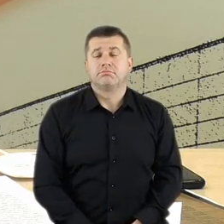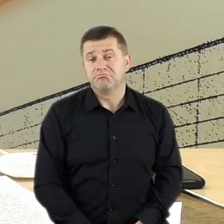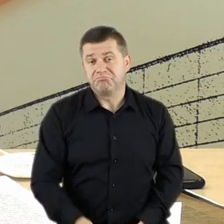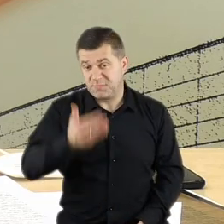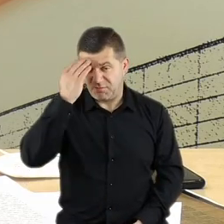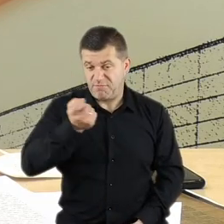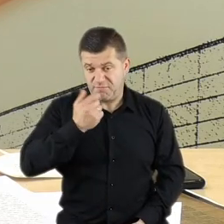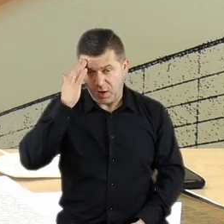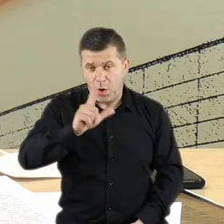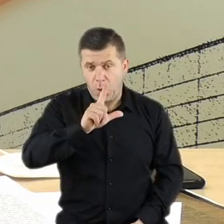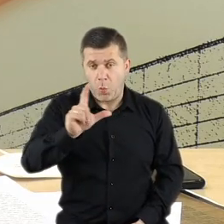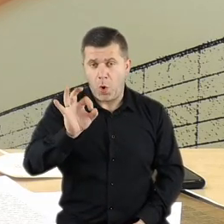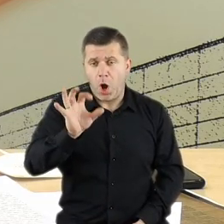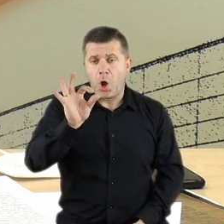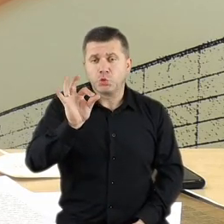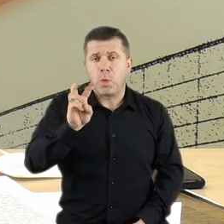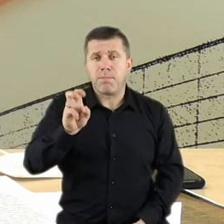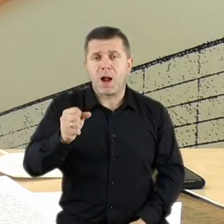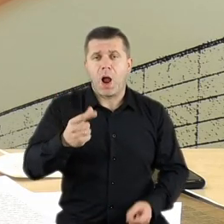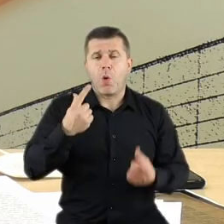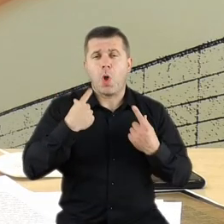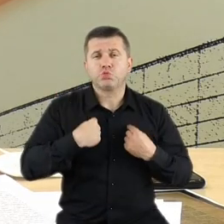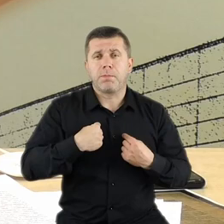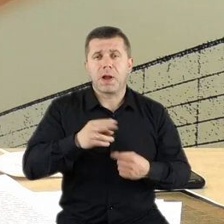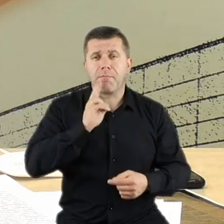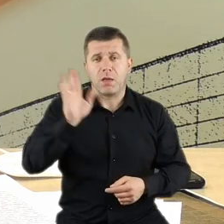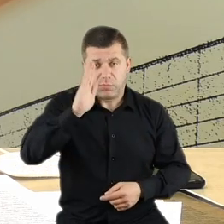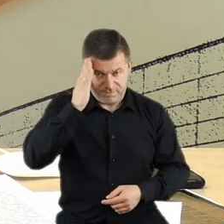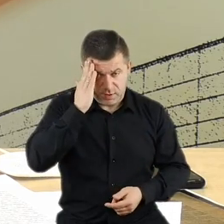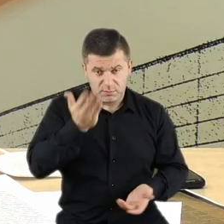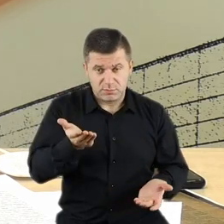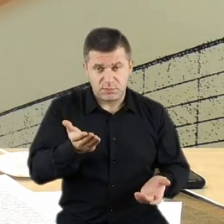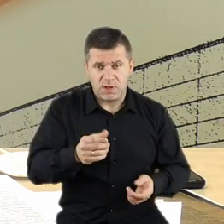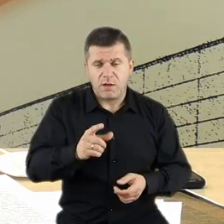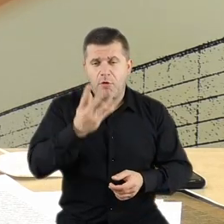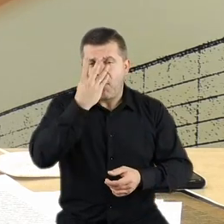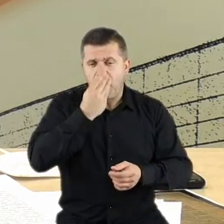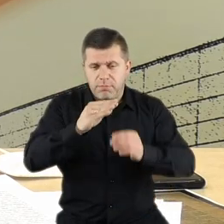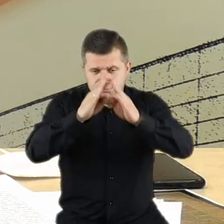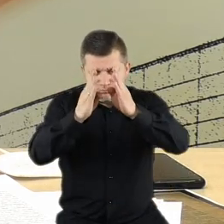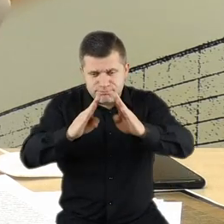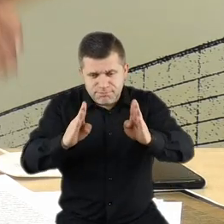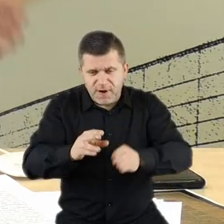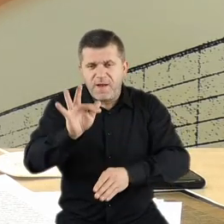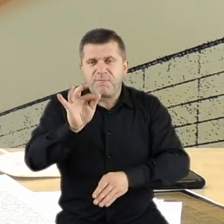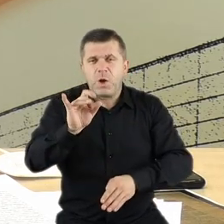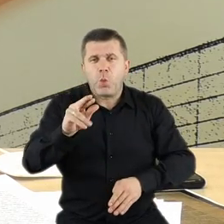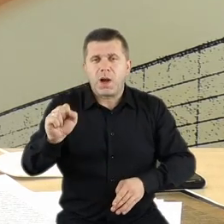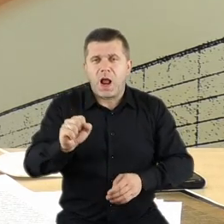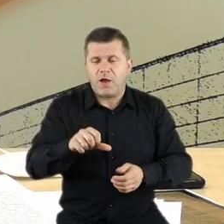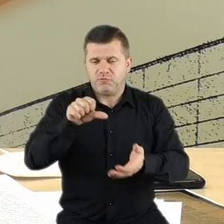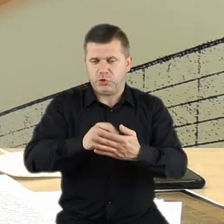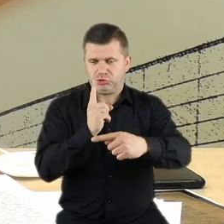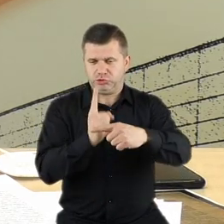to jest łooo osóbka Matki Boskiej nie kręci taka figurka właśnie to zawsze pośrodku krzyżyk po boku